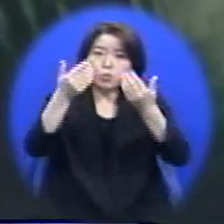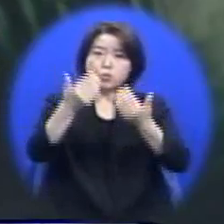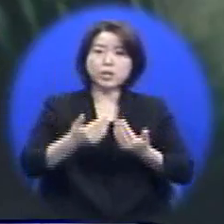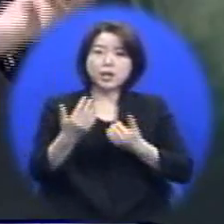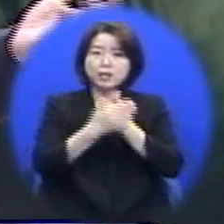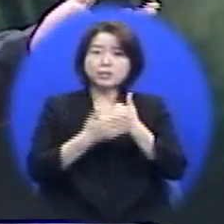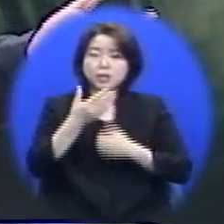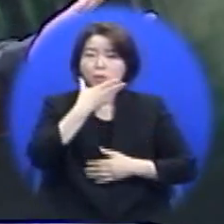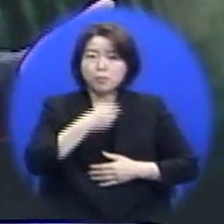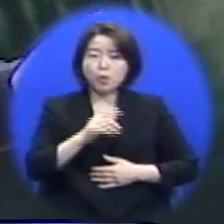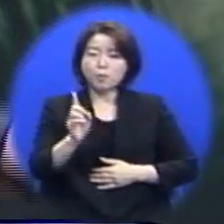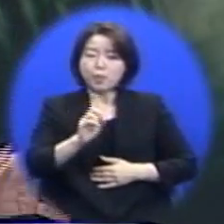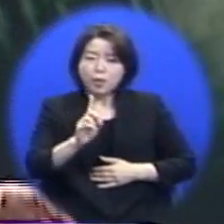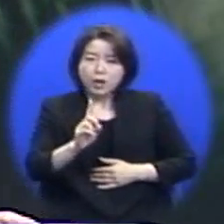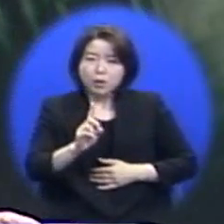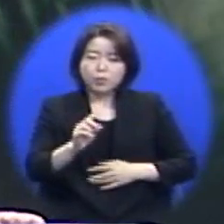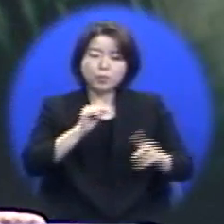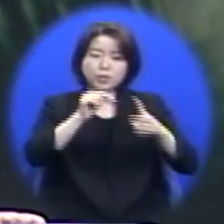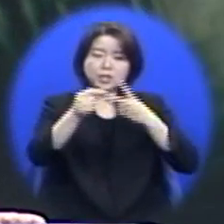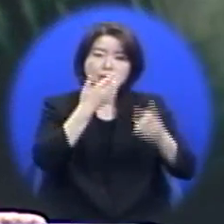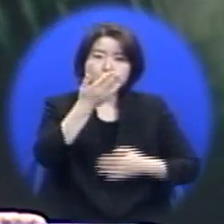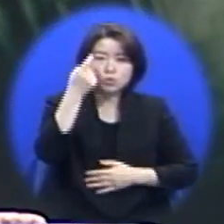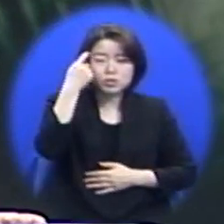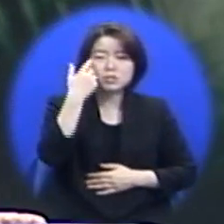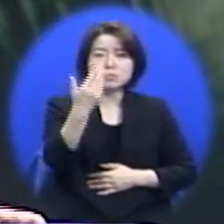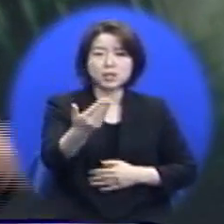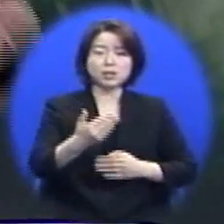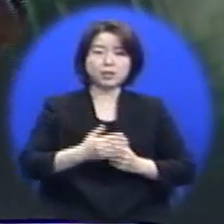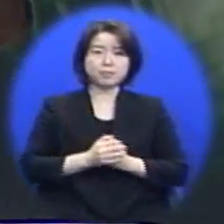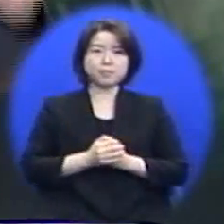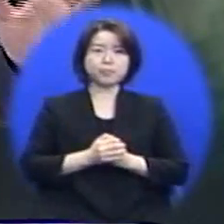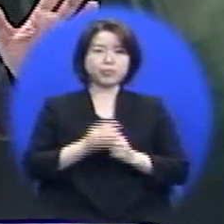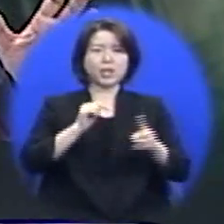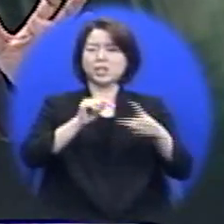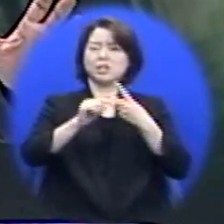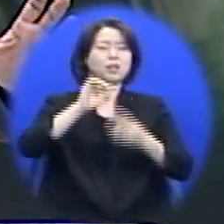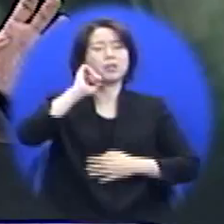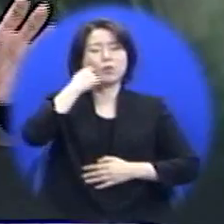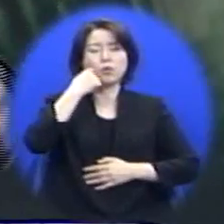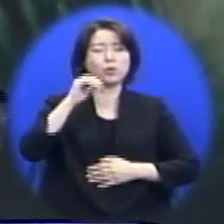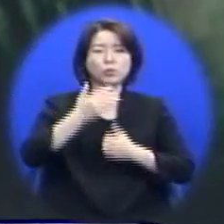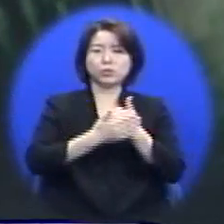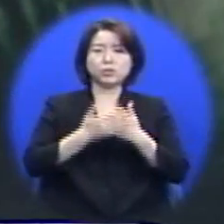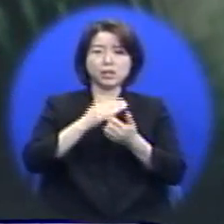도대체 무엇이라고 우리가 이해할 수 있겠어요? 이해할 수 없는 은혜예요.